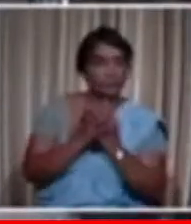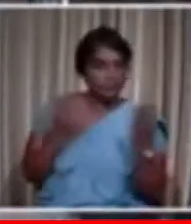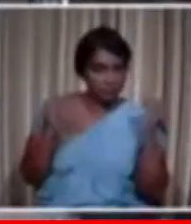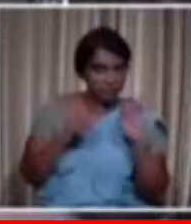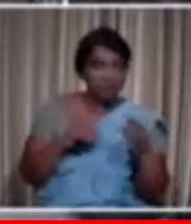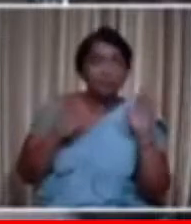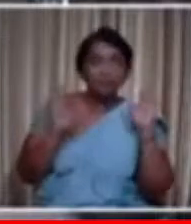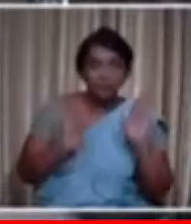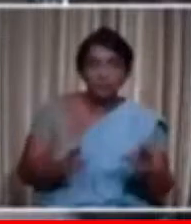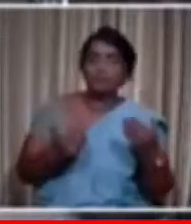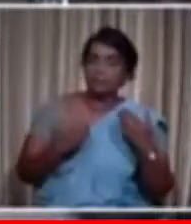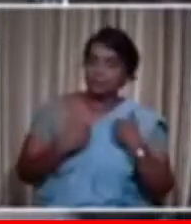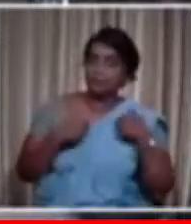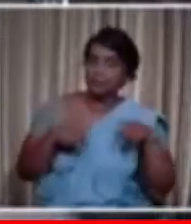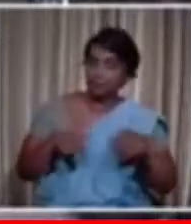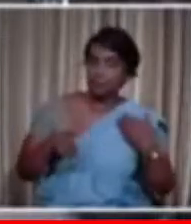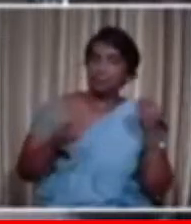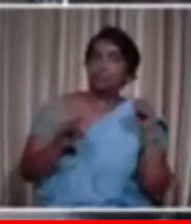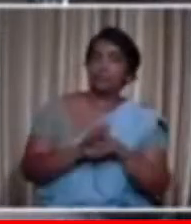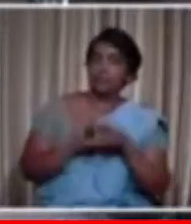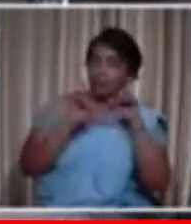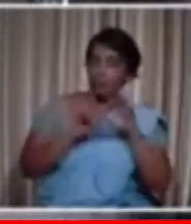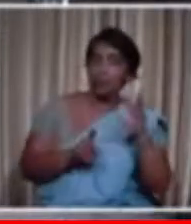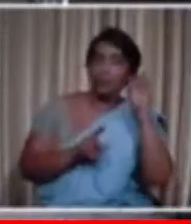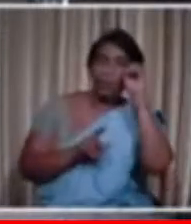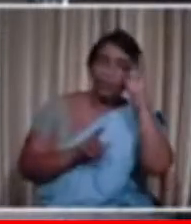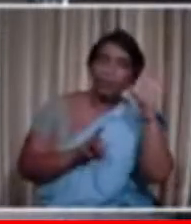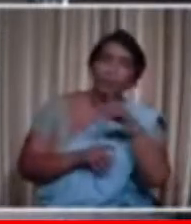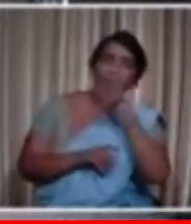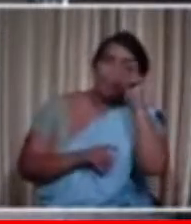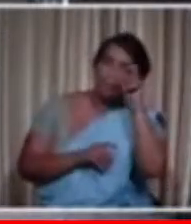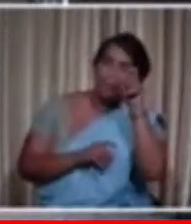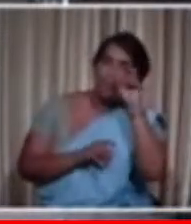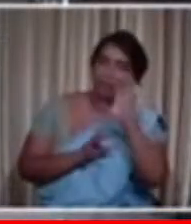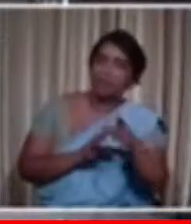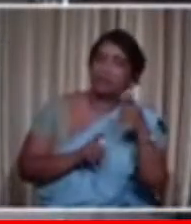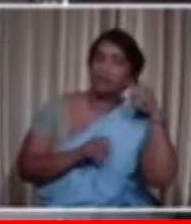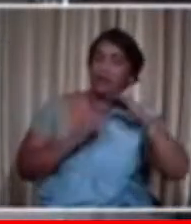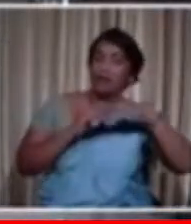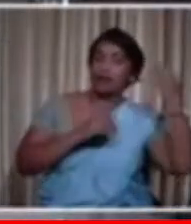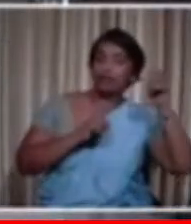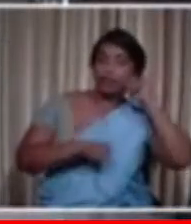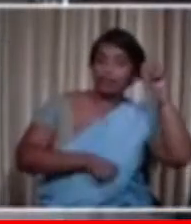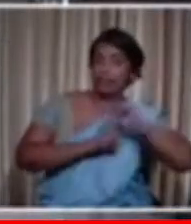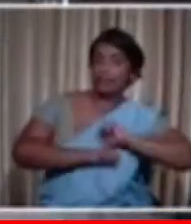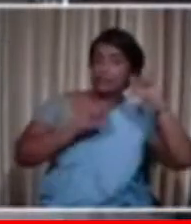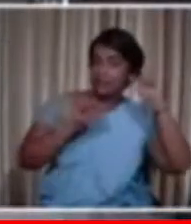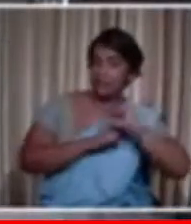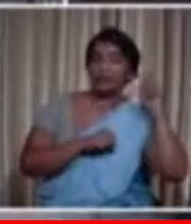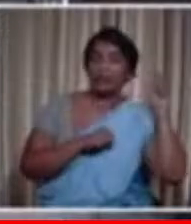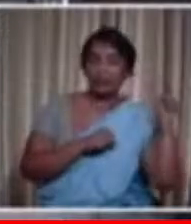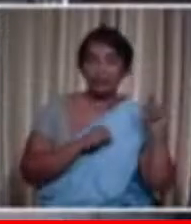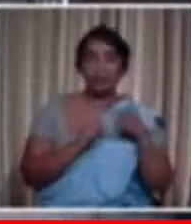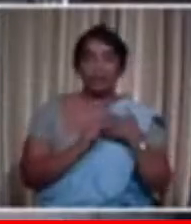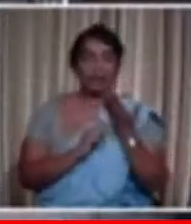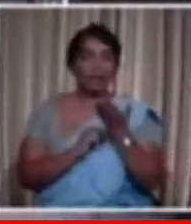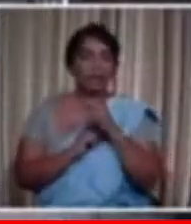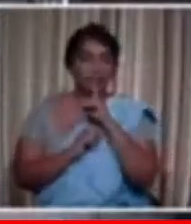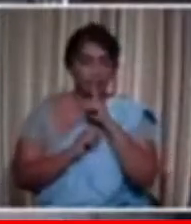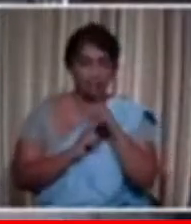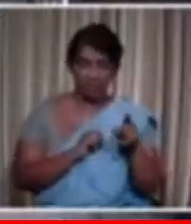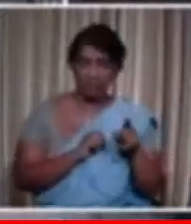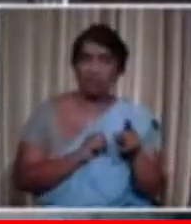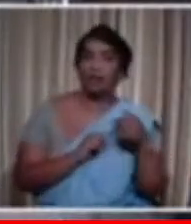කියලා. නමුත් අපි අදත් ඇවිල්ලා මේ උදෑසන ඉඳලා බලාපොරොත්තු වෙනවා. අර එළියේ ඉන්න මහජනතාව ඉල්ලීමක් කරනවා ගරු